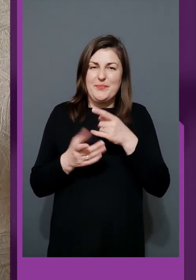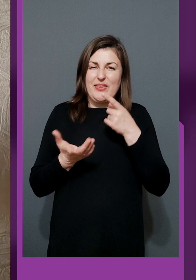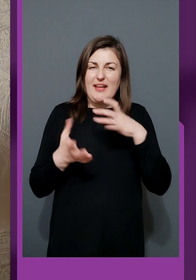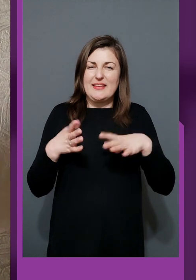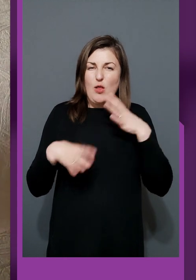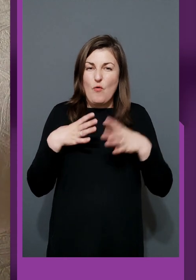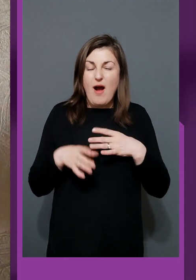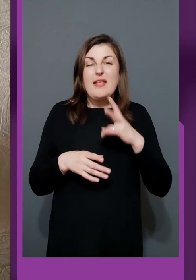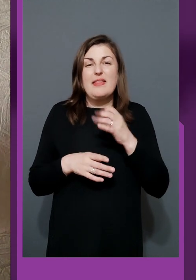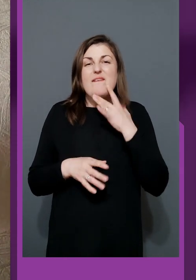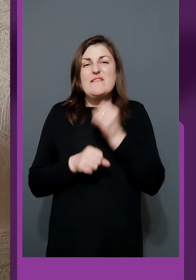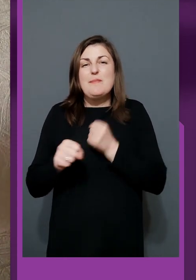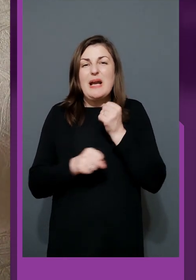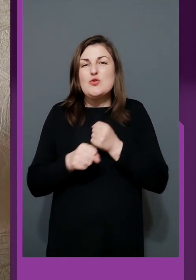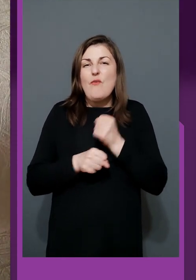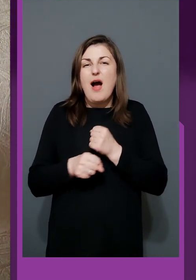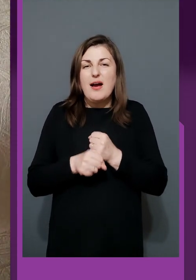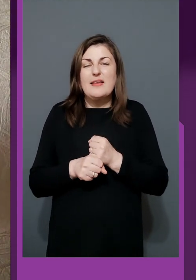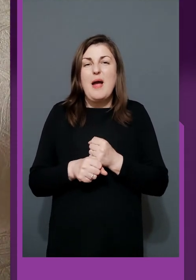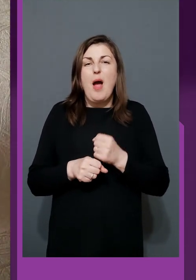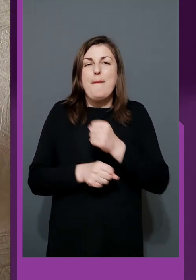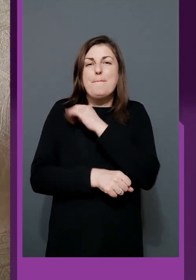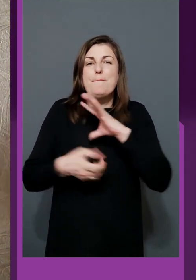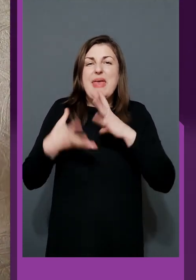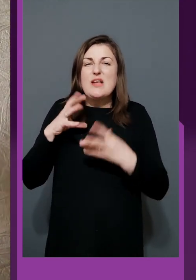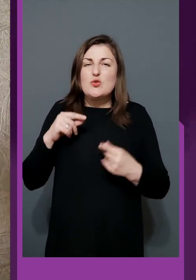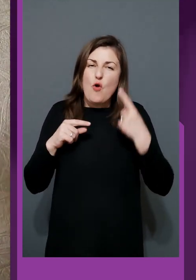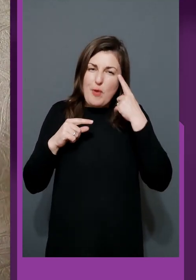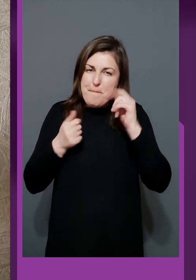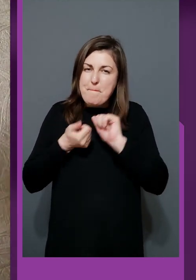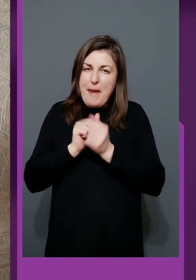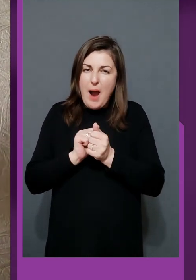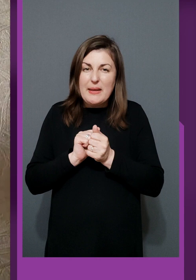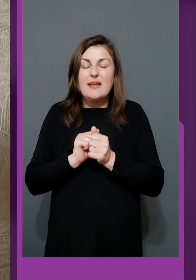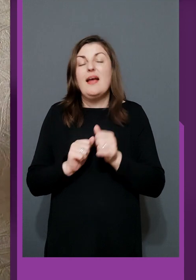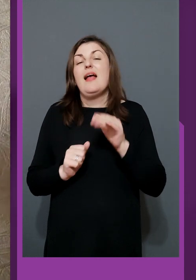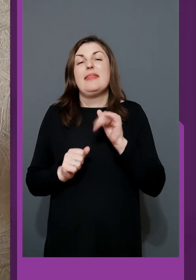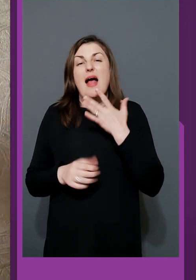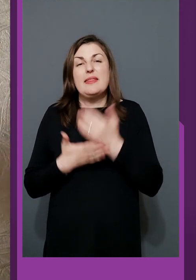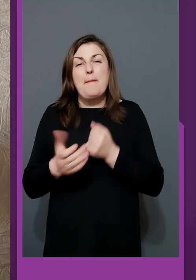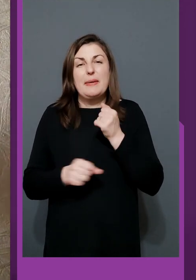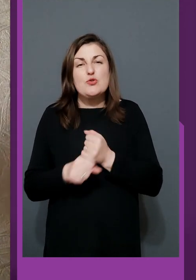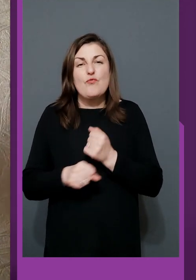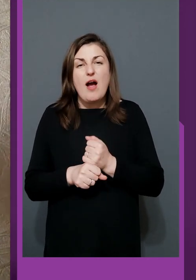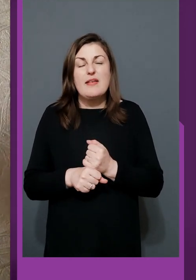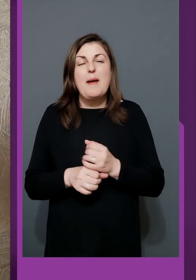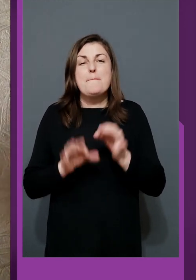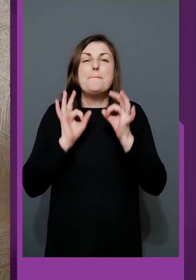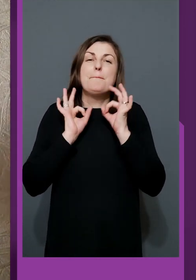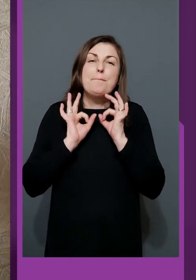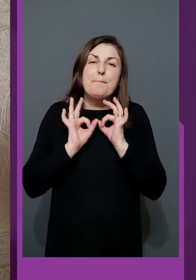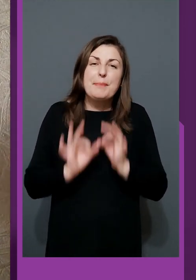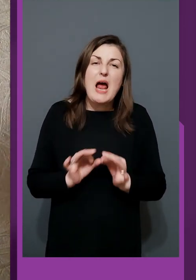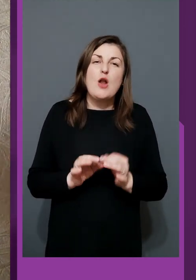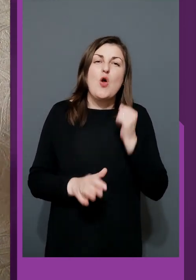тренування на відпрацювання м'язової пам'яті та напрацювання